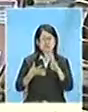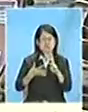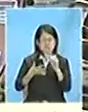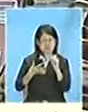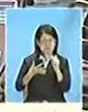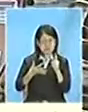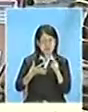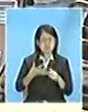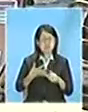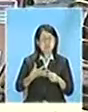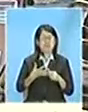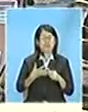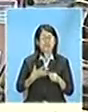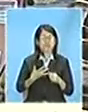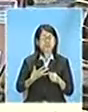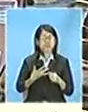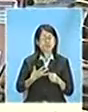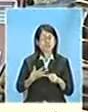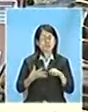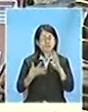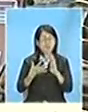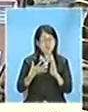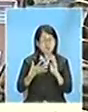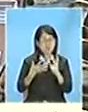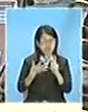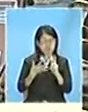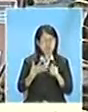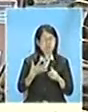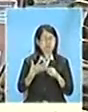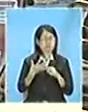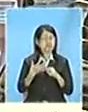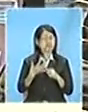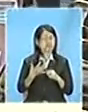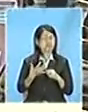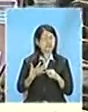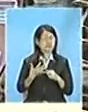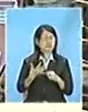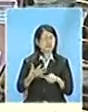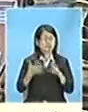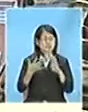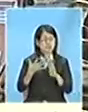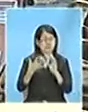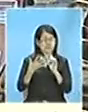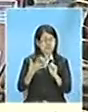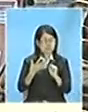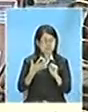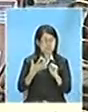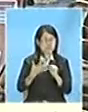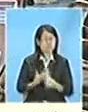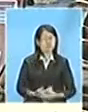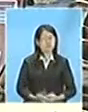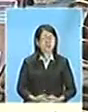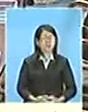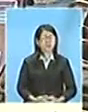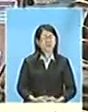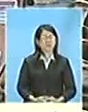าเสนนายบุญชัยโชควัฒนานายบุญส่งโควาวิสารัต